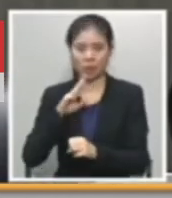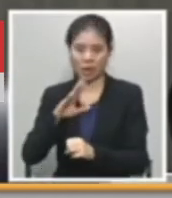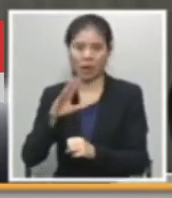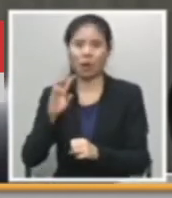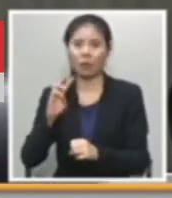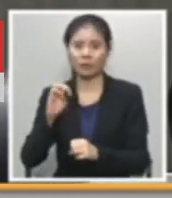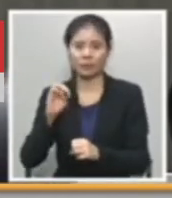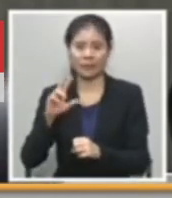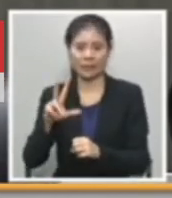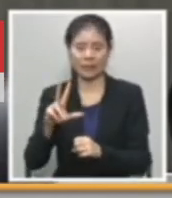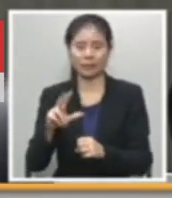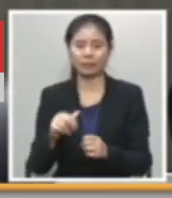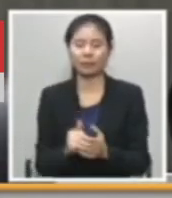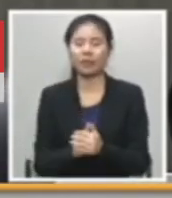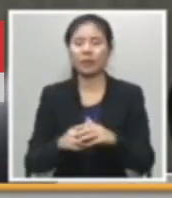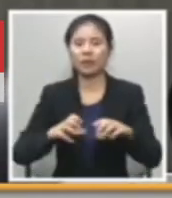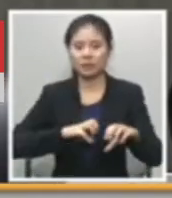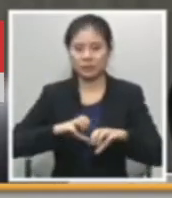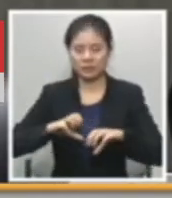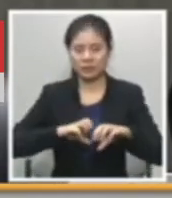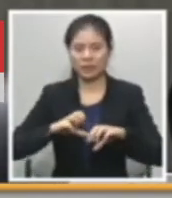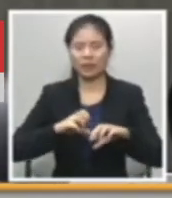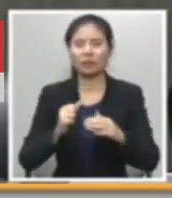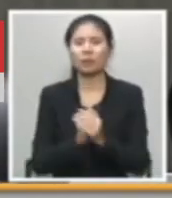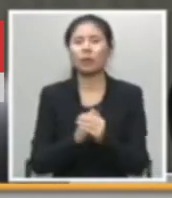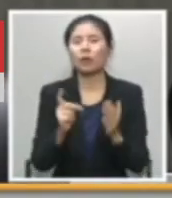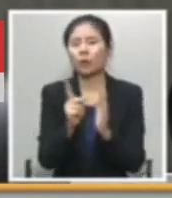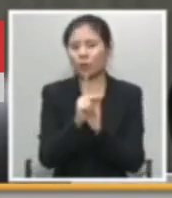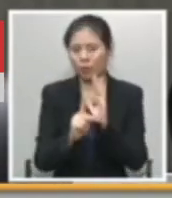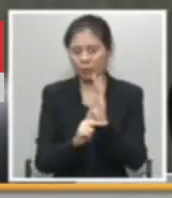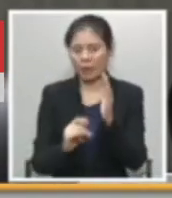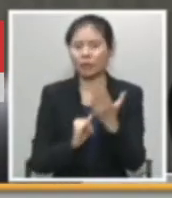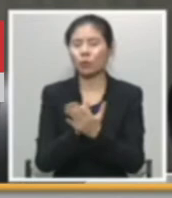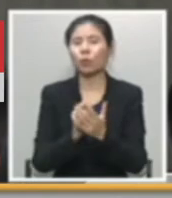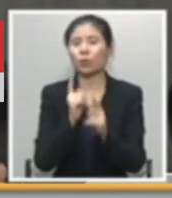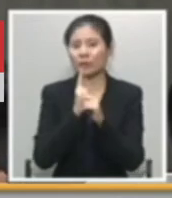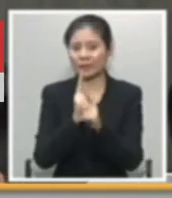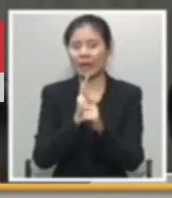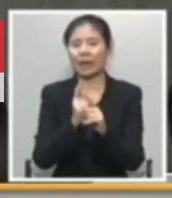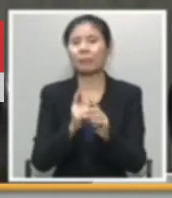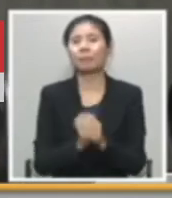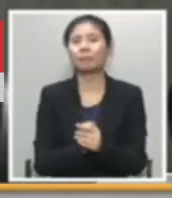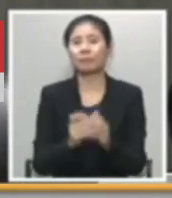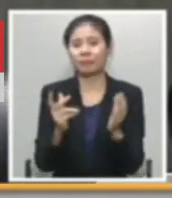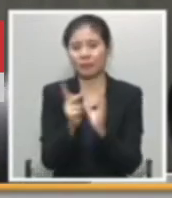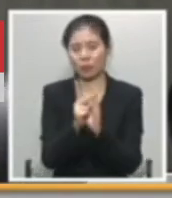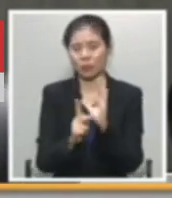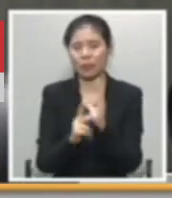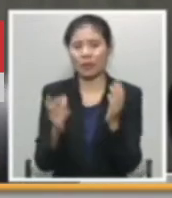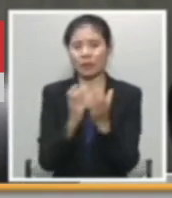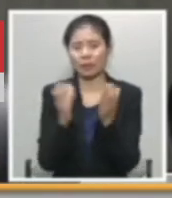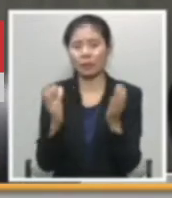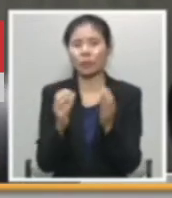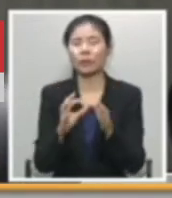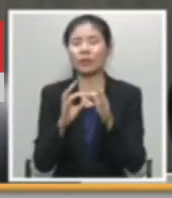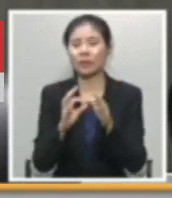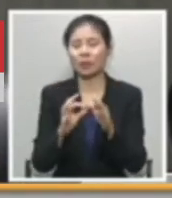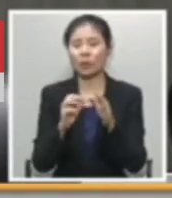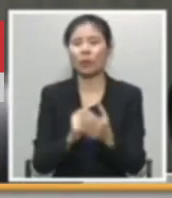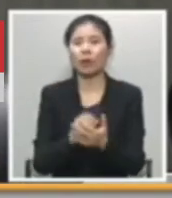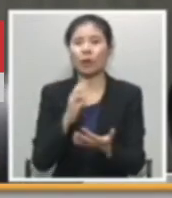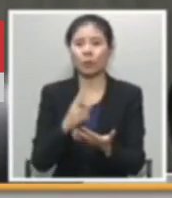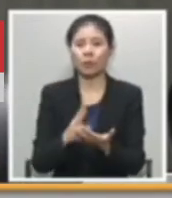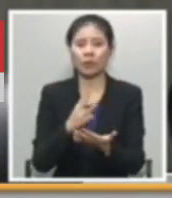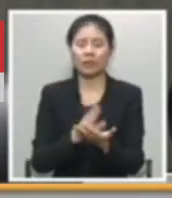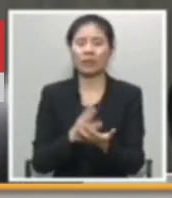2563ดำเนินการถูกต้องตามกฎหมายรัฐธรรมนูญกฎหมายว่าด้วยวิธีการงบประมาณ